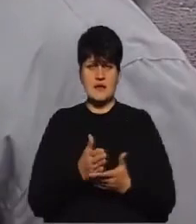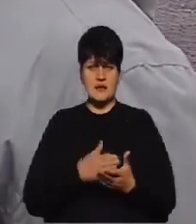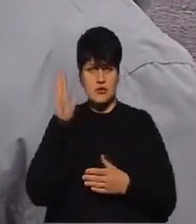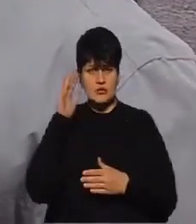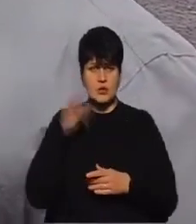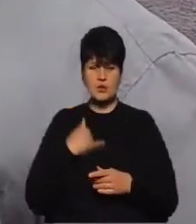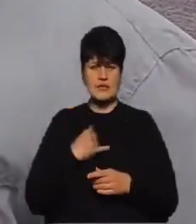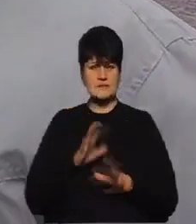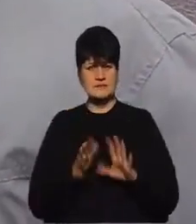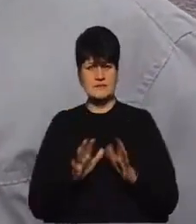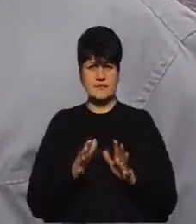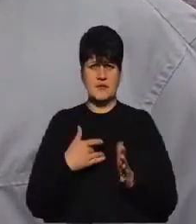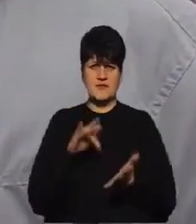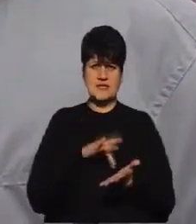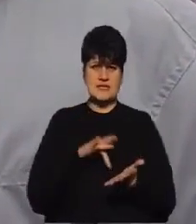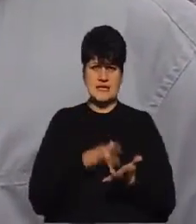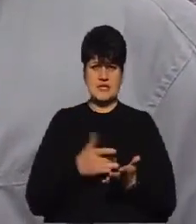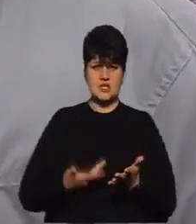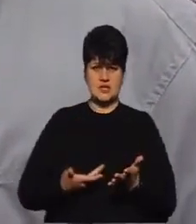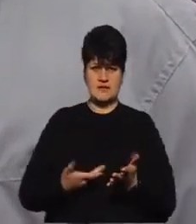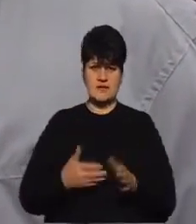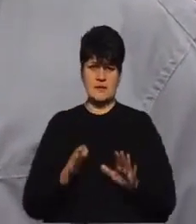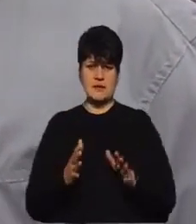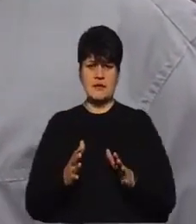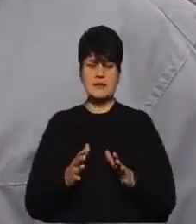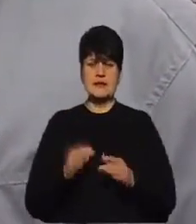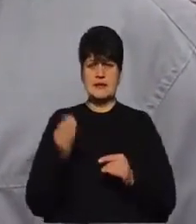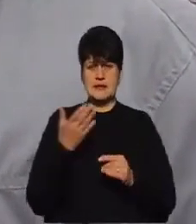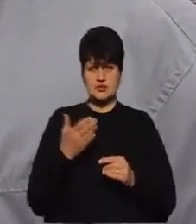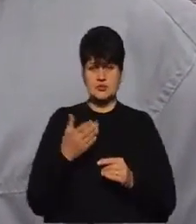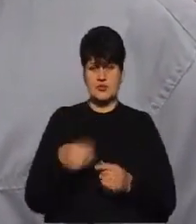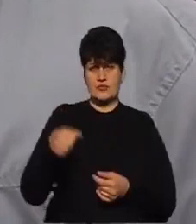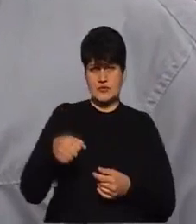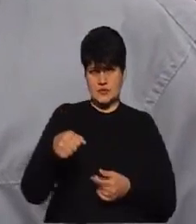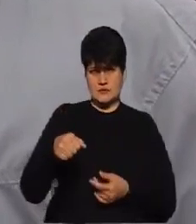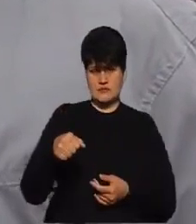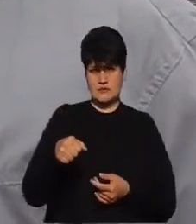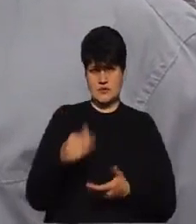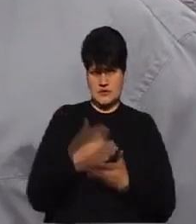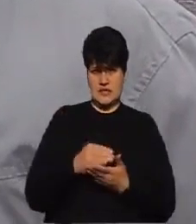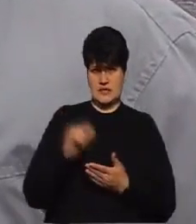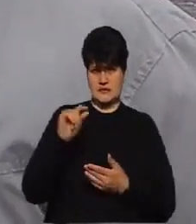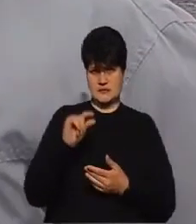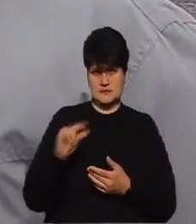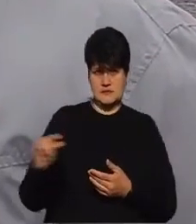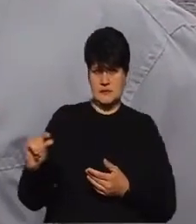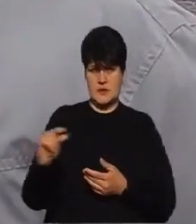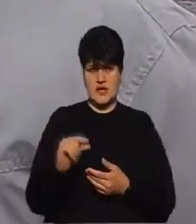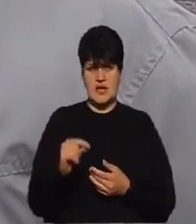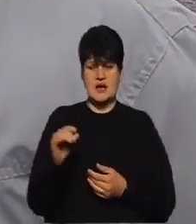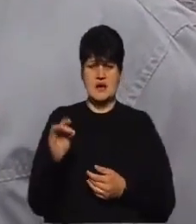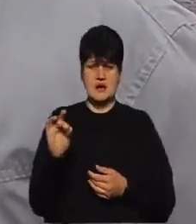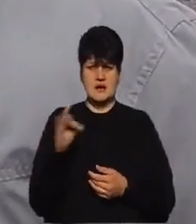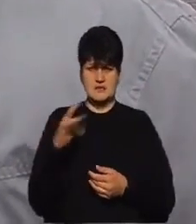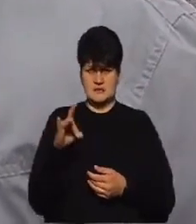Ми в центрі живемо, то, ну, а якщо відрив от постоїть, то є червоний осад, є ржавчина. Але ми